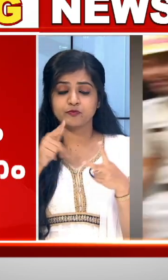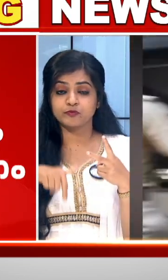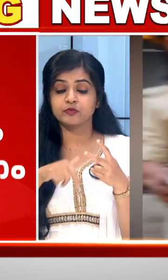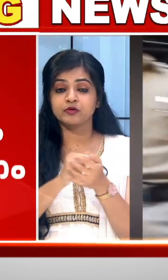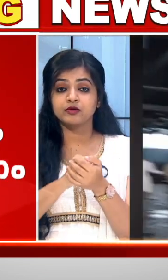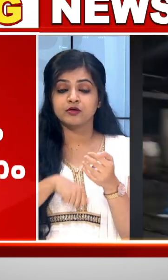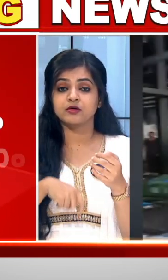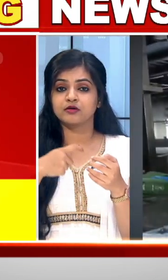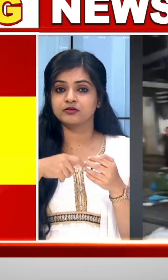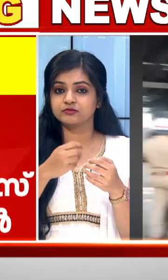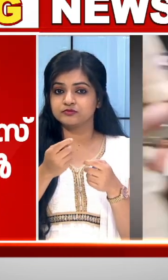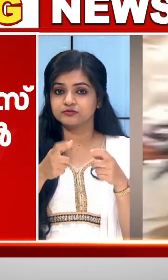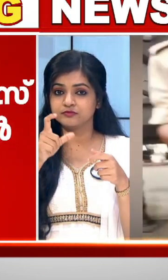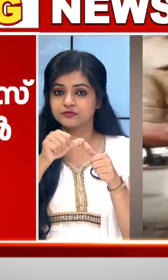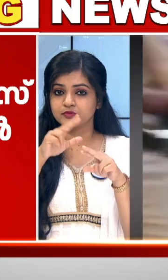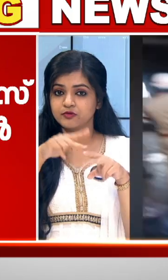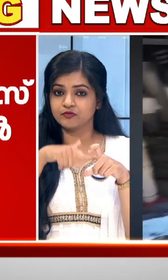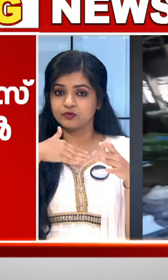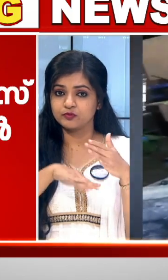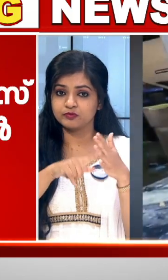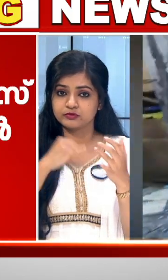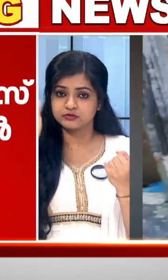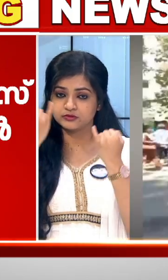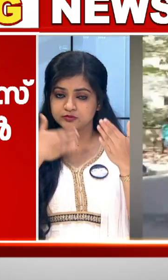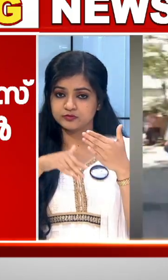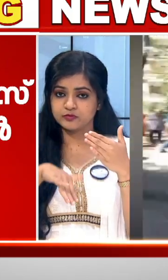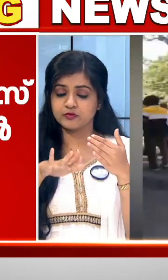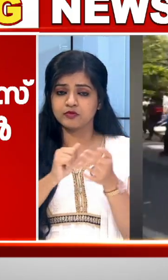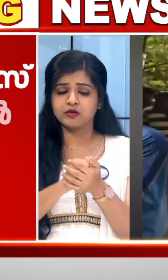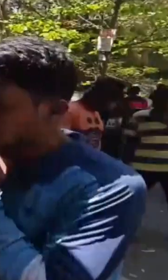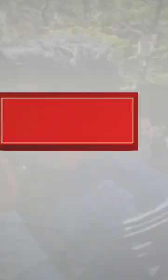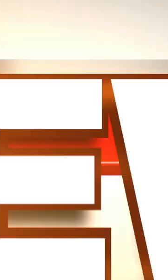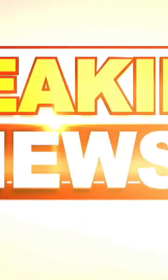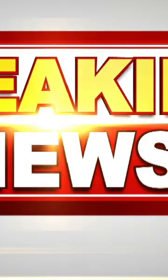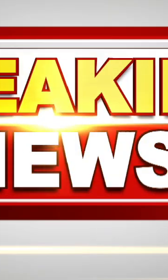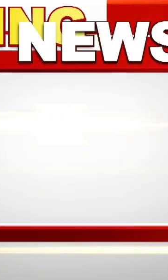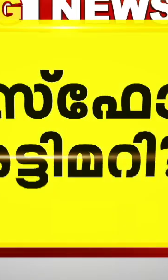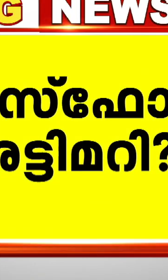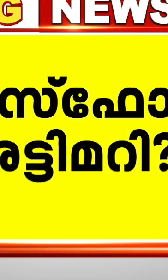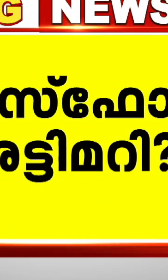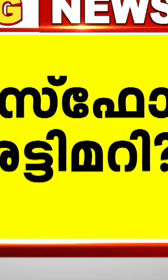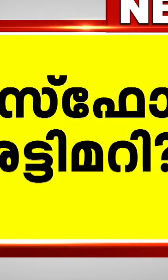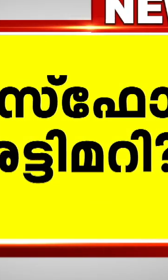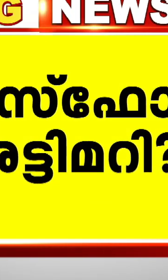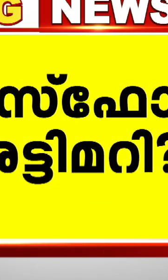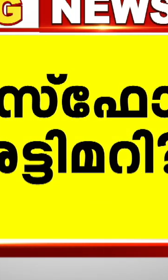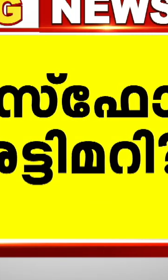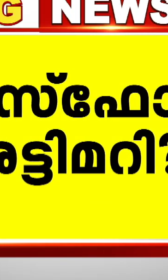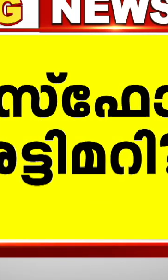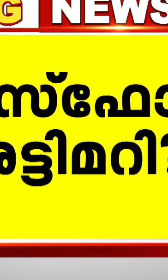കഫയിൽ പരിശോധന നടത്തുന്നുണ്ട്. എന്നാൽ ഈ പറഞ്ഞ ഒരു അട്ടിമറി സാധ്യതയൊന്നും ആഭ്യന്തരമന്ത്രിയോ അല്ലെങ്കിൽ മുഖ്യമന്ത്രിയോ ഒന്നും തന്നെ പോലീസിൽ നിന്നൊന്നും